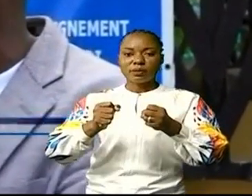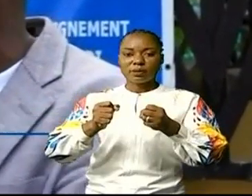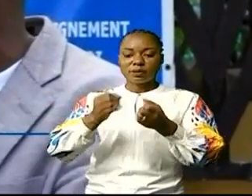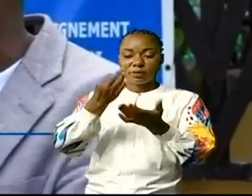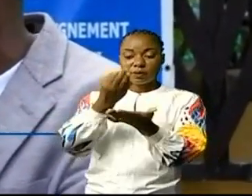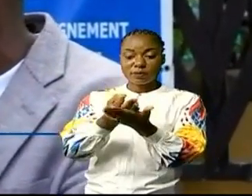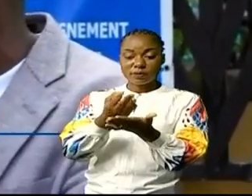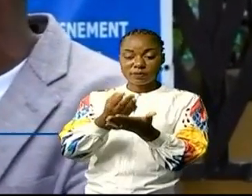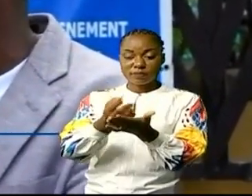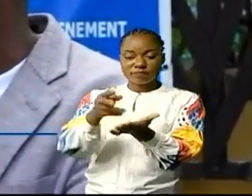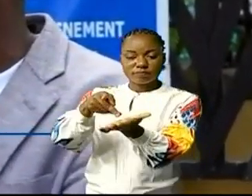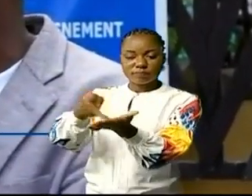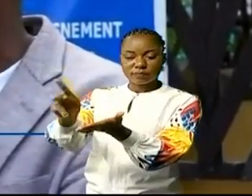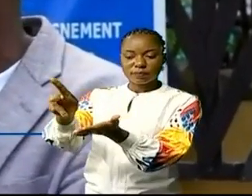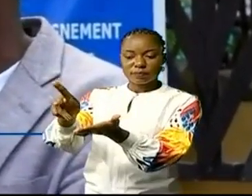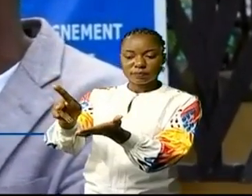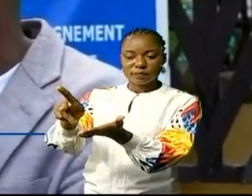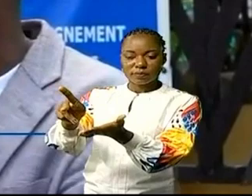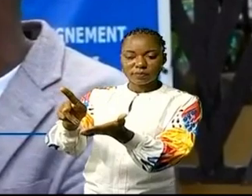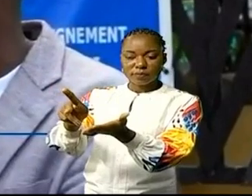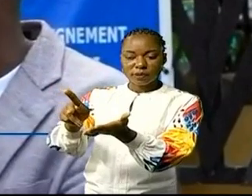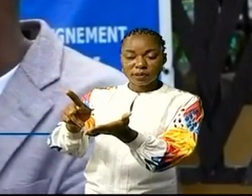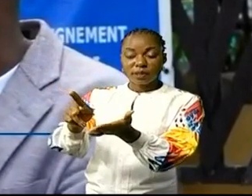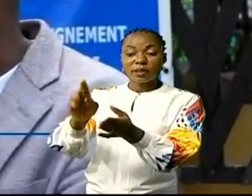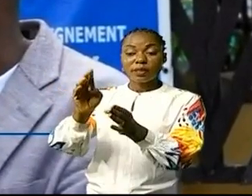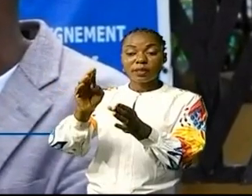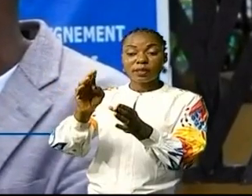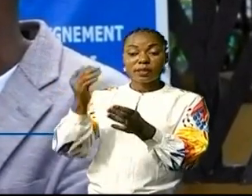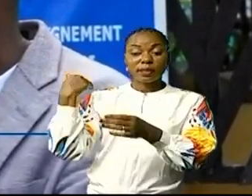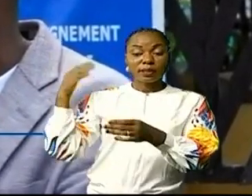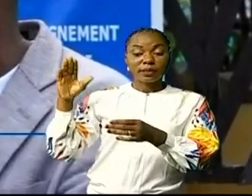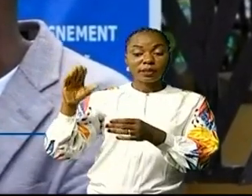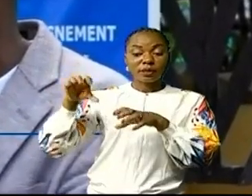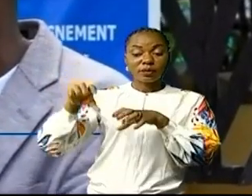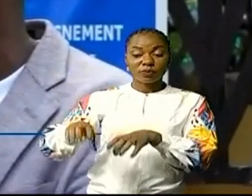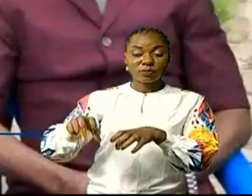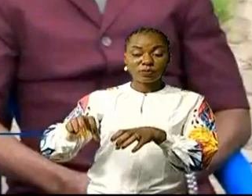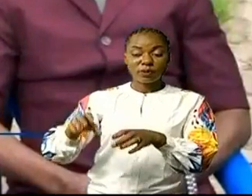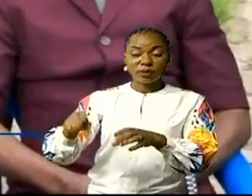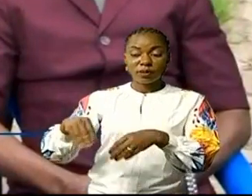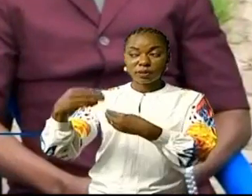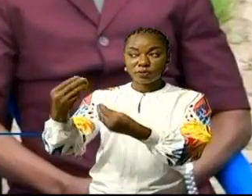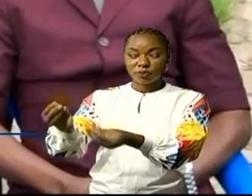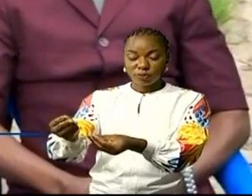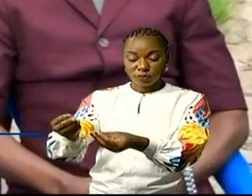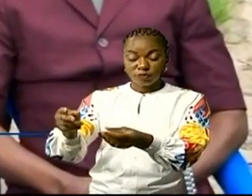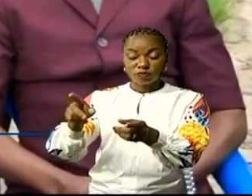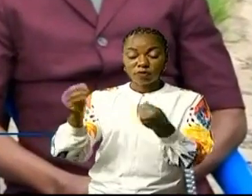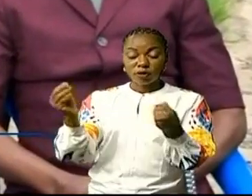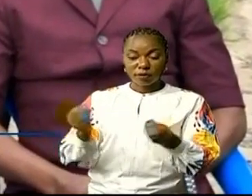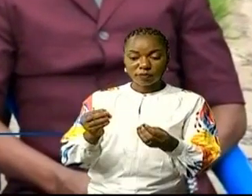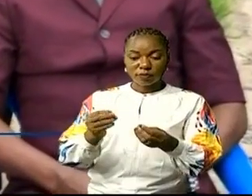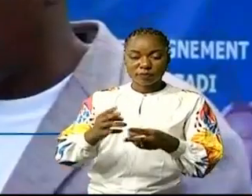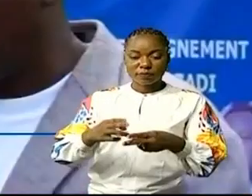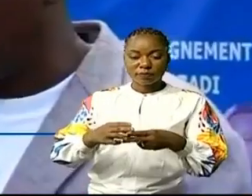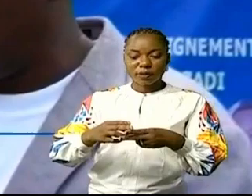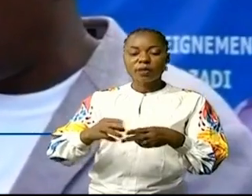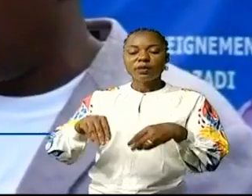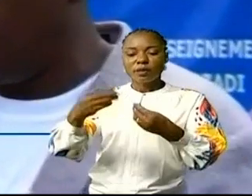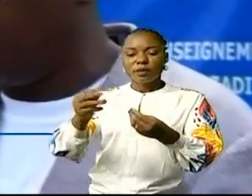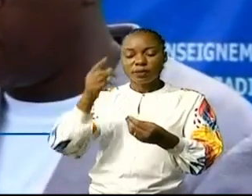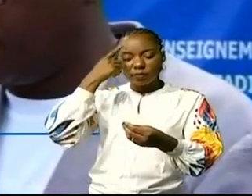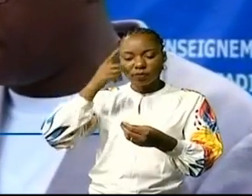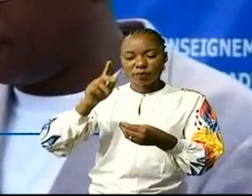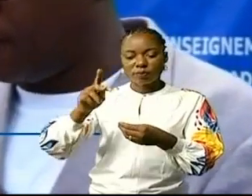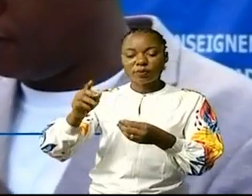frais Minerval que l'État congolais a donnée à cet établissement public. Cette dotation est aussi une occasion pour les prophètes